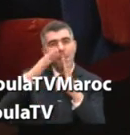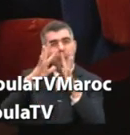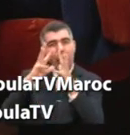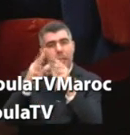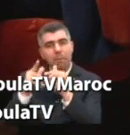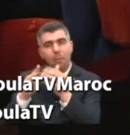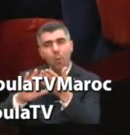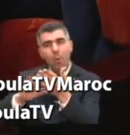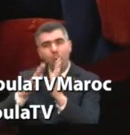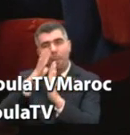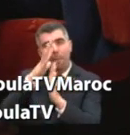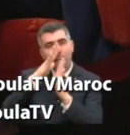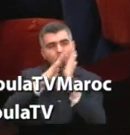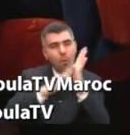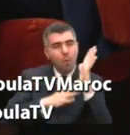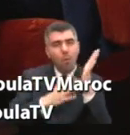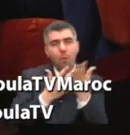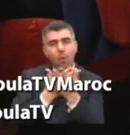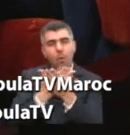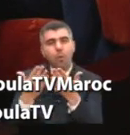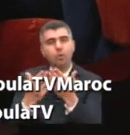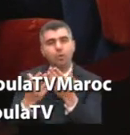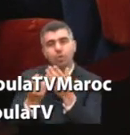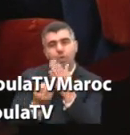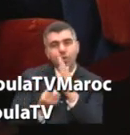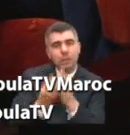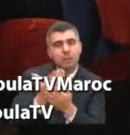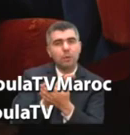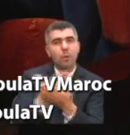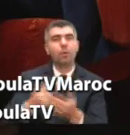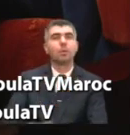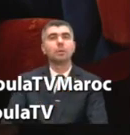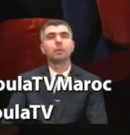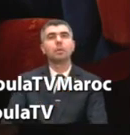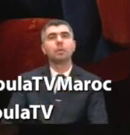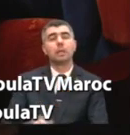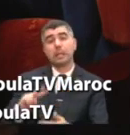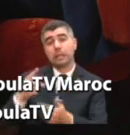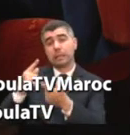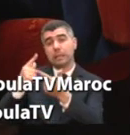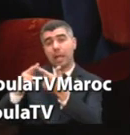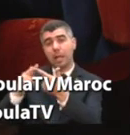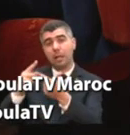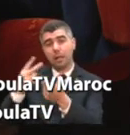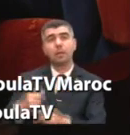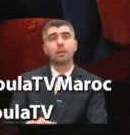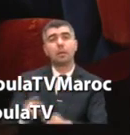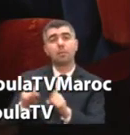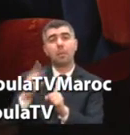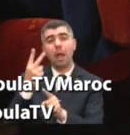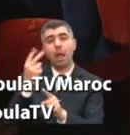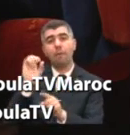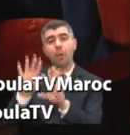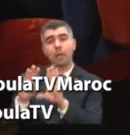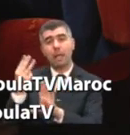وكذلك نواكب هذا التطور والتحول الديموغرافي المجتمعي. ثانيا أطلقنا منذ 2013